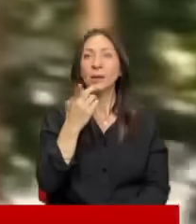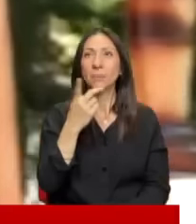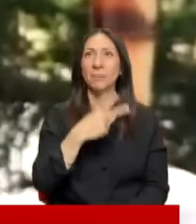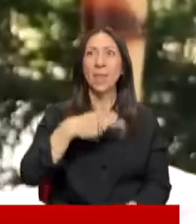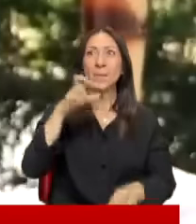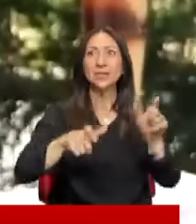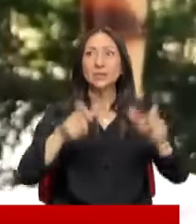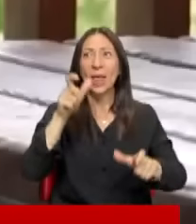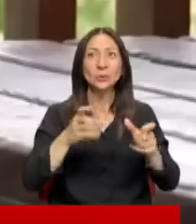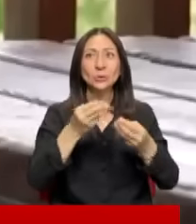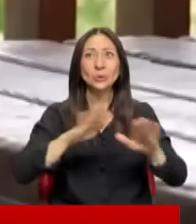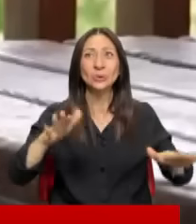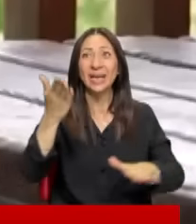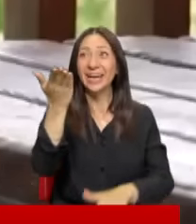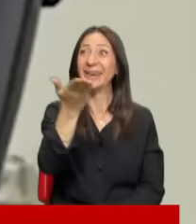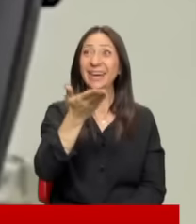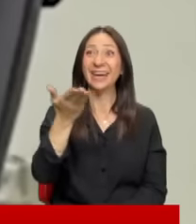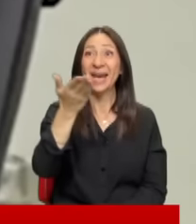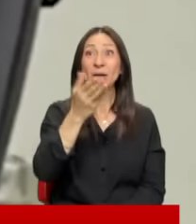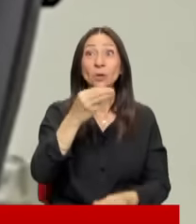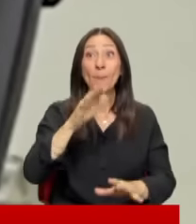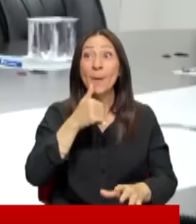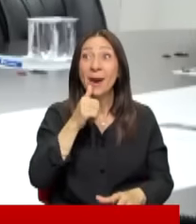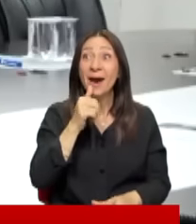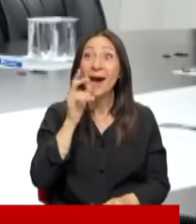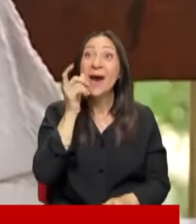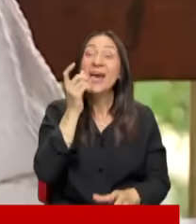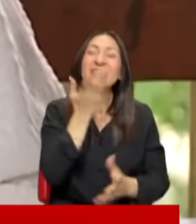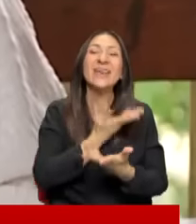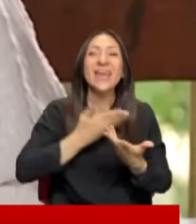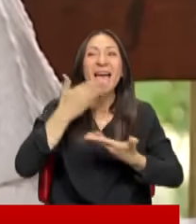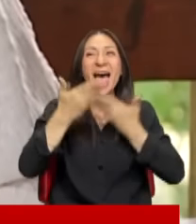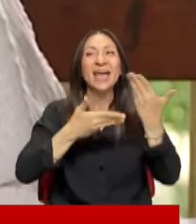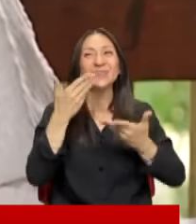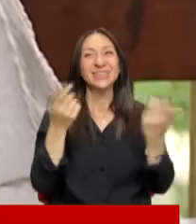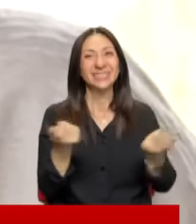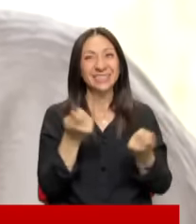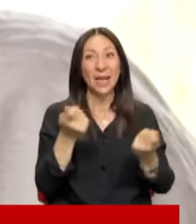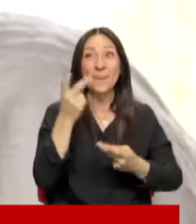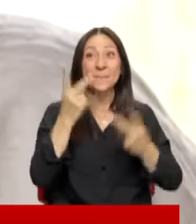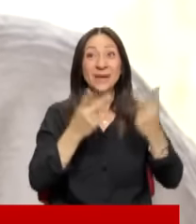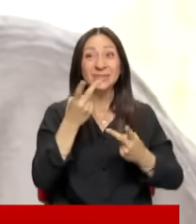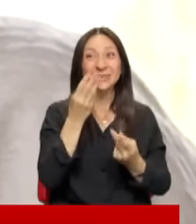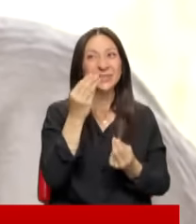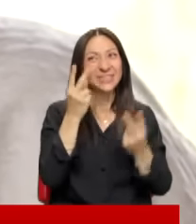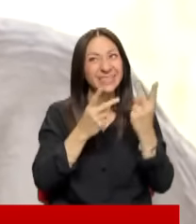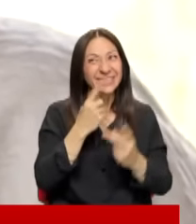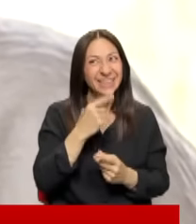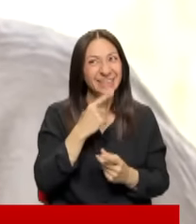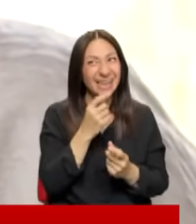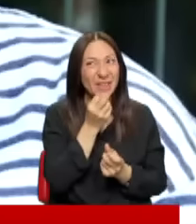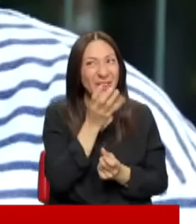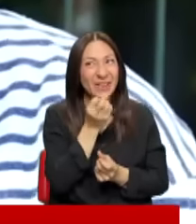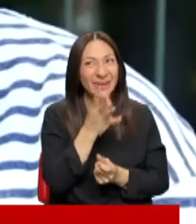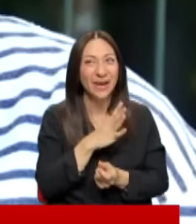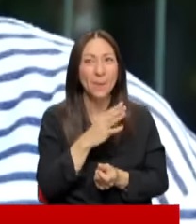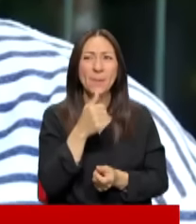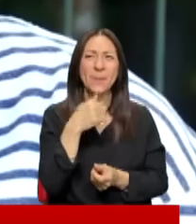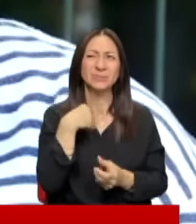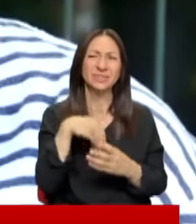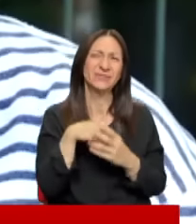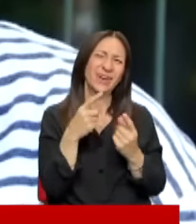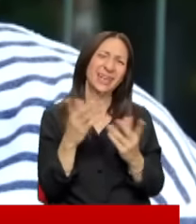Belediye personelinin çocuklarıydı onlar. Çocuklar babalarına duydukları sevgiyi dile getirirken bazı küçük tatlı sırlar da ortaya döküldü. Babam benim